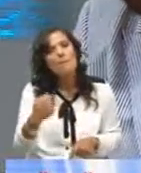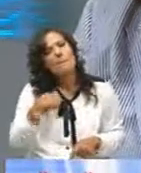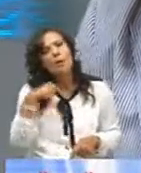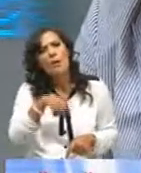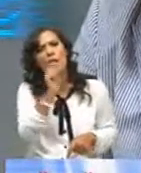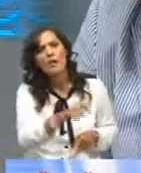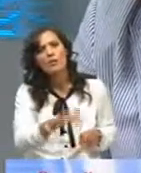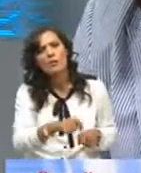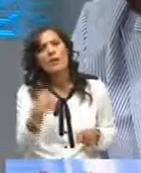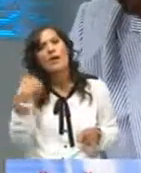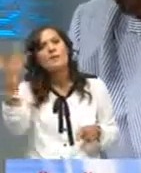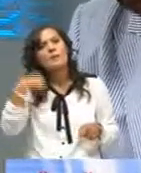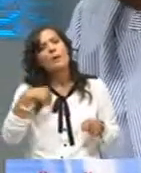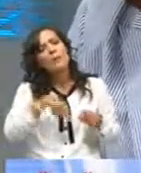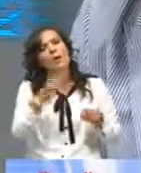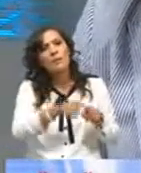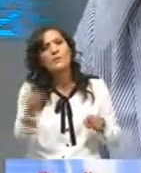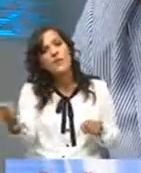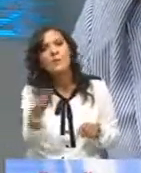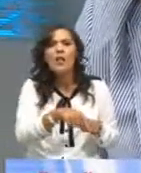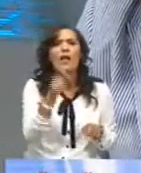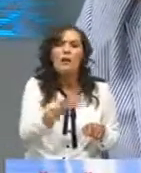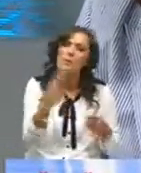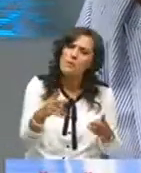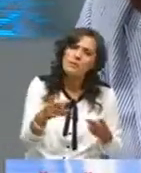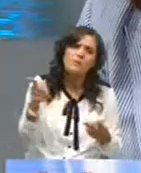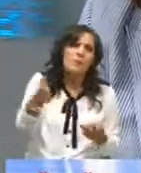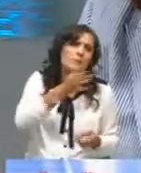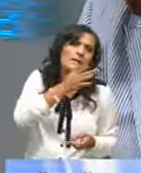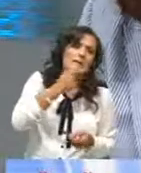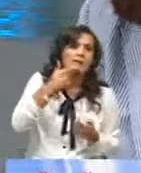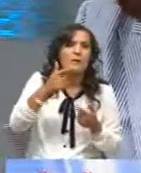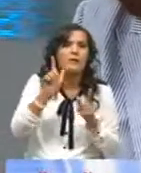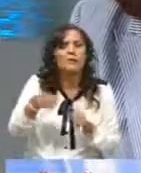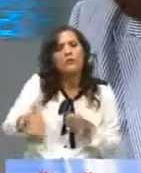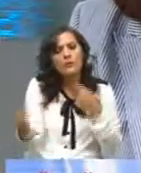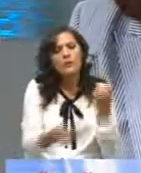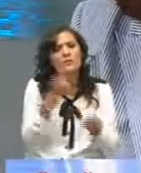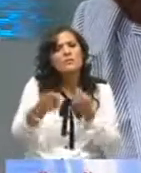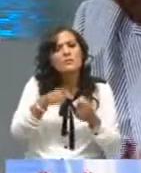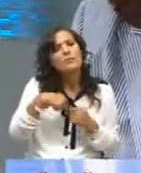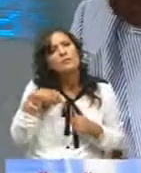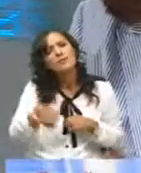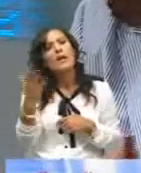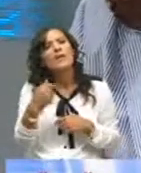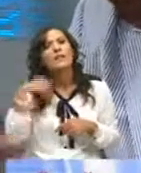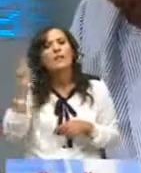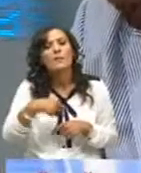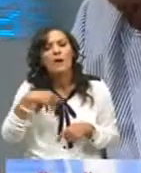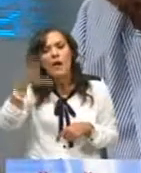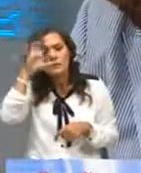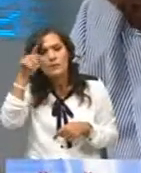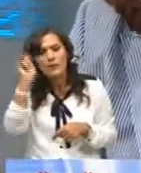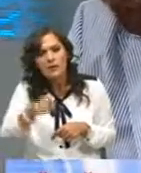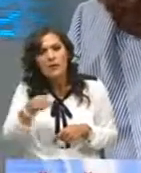ben böyle yapıyordum ben bu şekilde yaparım yani şu anda çalışmalarımız şekilde yaparım ya da bir